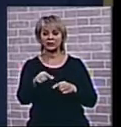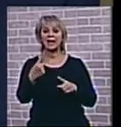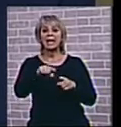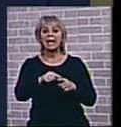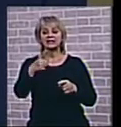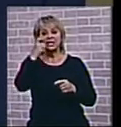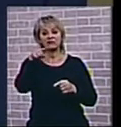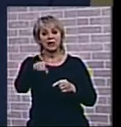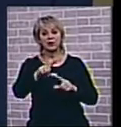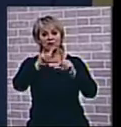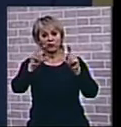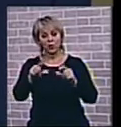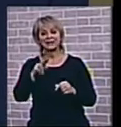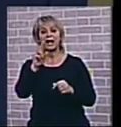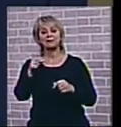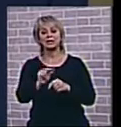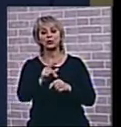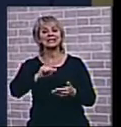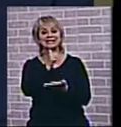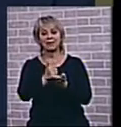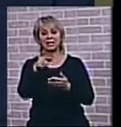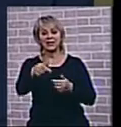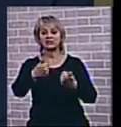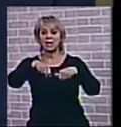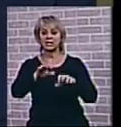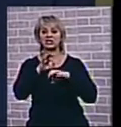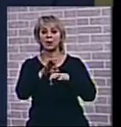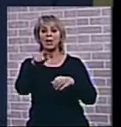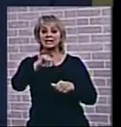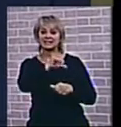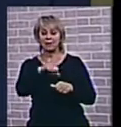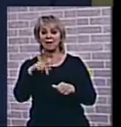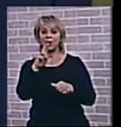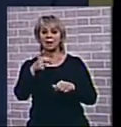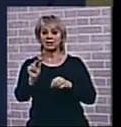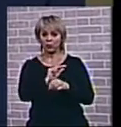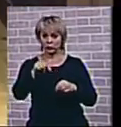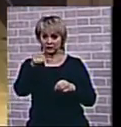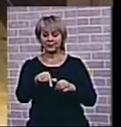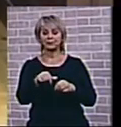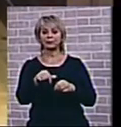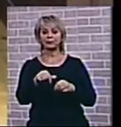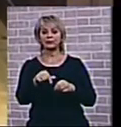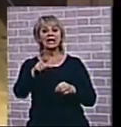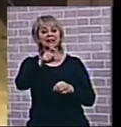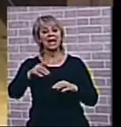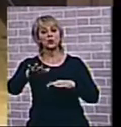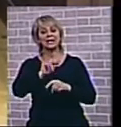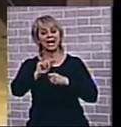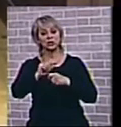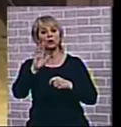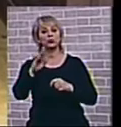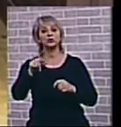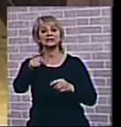Это и формирование фондов капитального ремонта, и самое главное – организация и проведение самого капитального ремонта. Народные контролеры